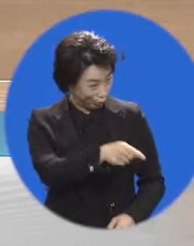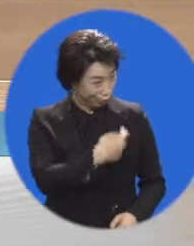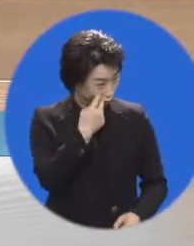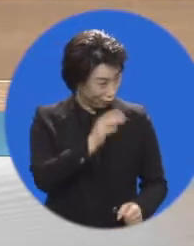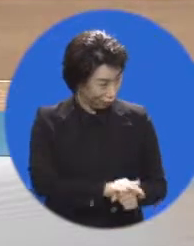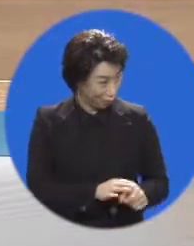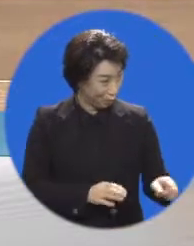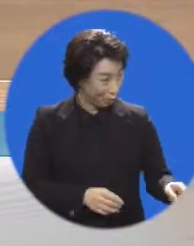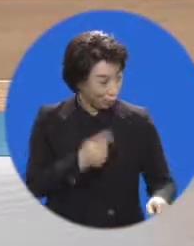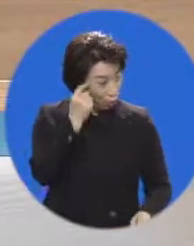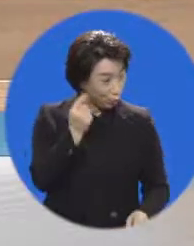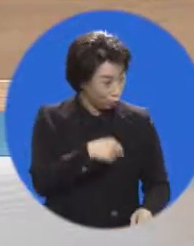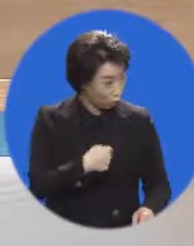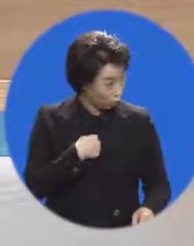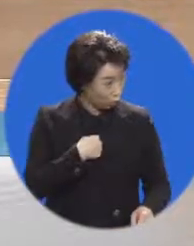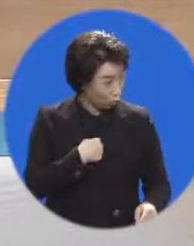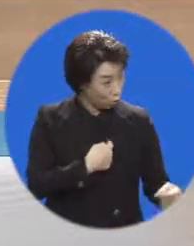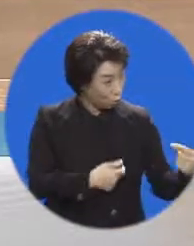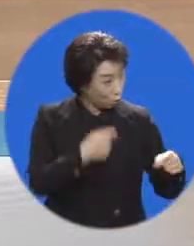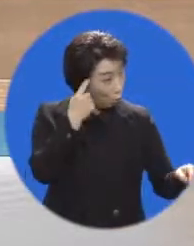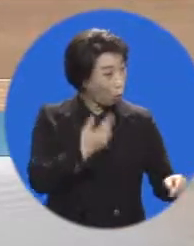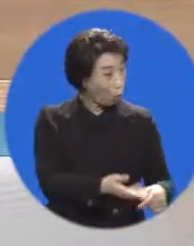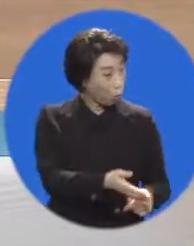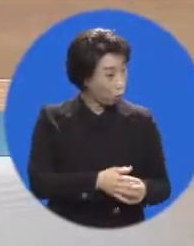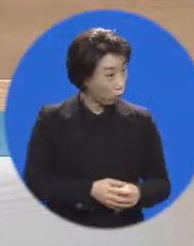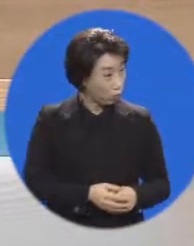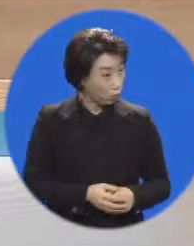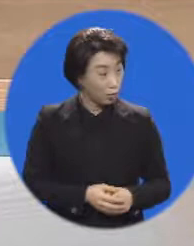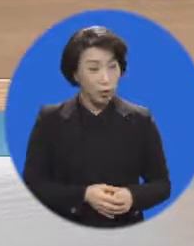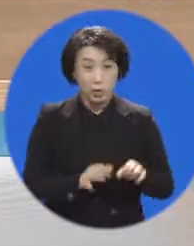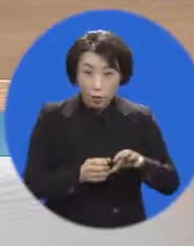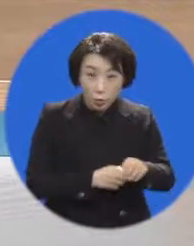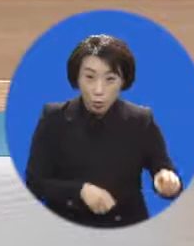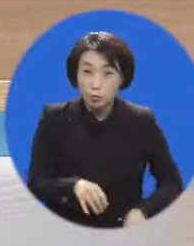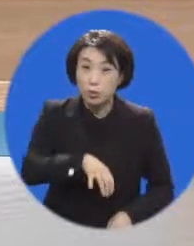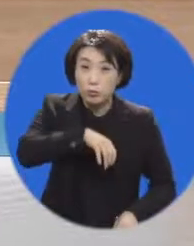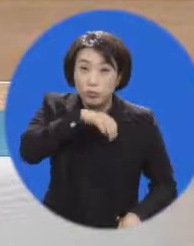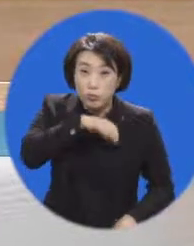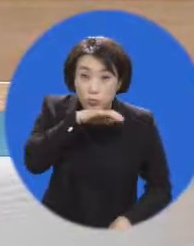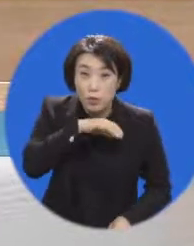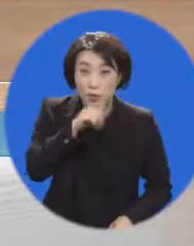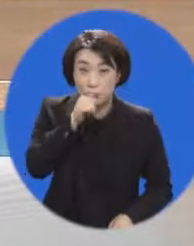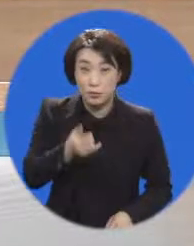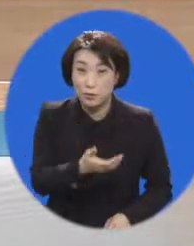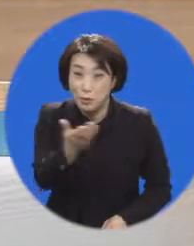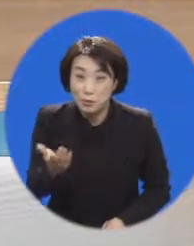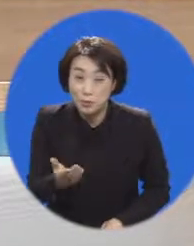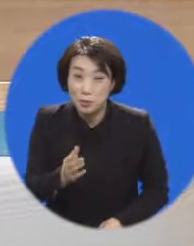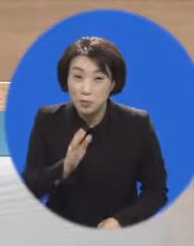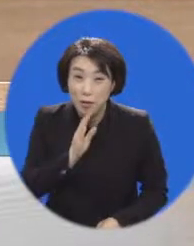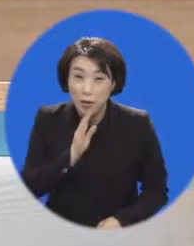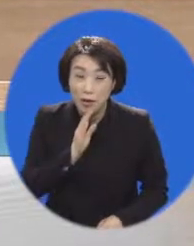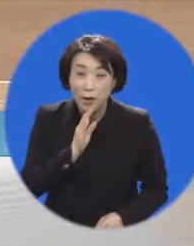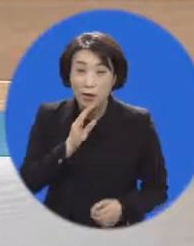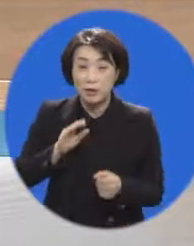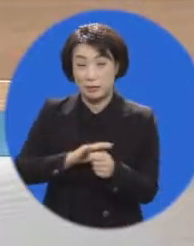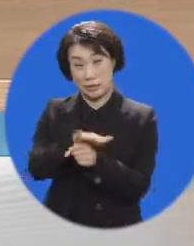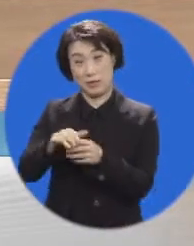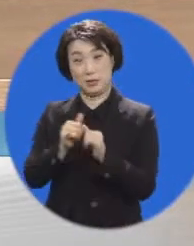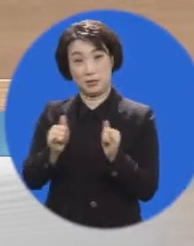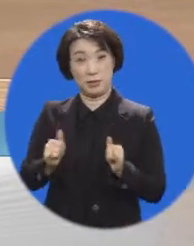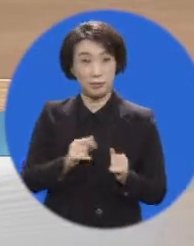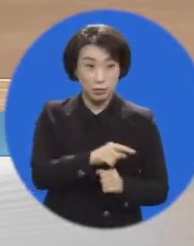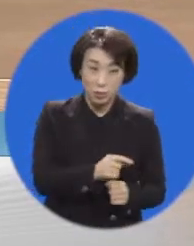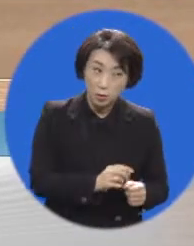주제넘게 지옥에다가 그래? 이러고 불만을 토로하지 사랑하는 사람은